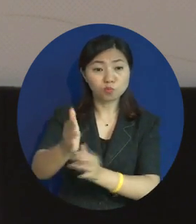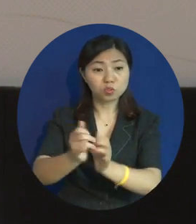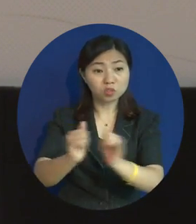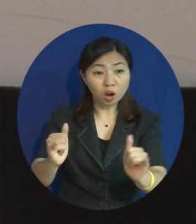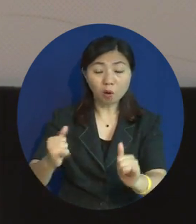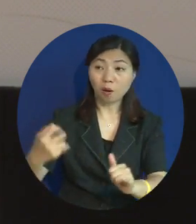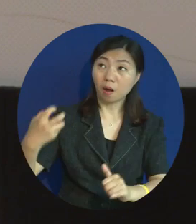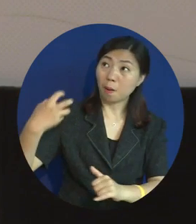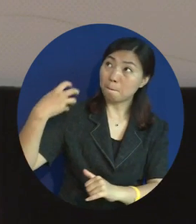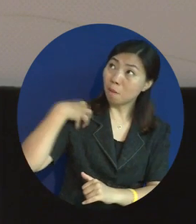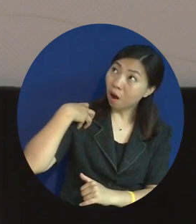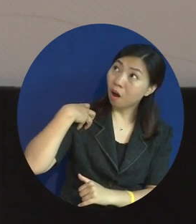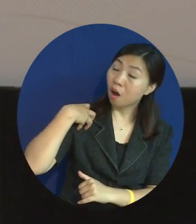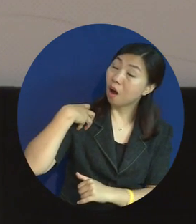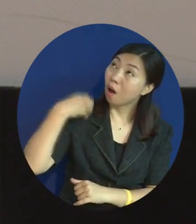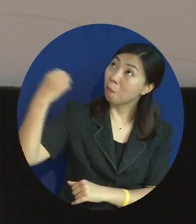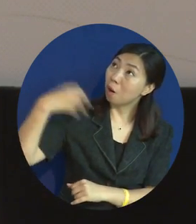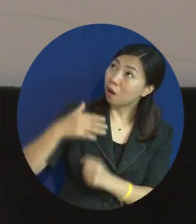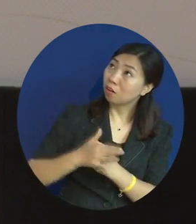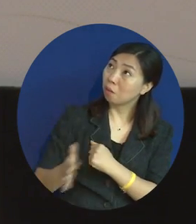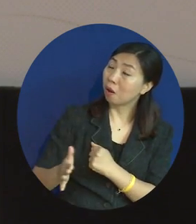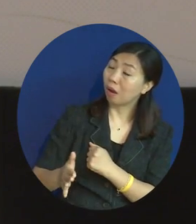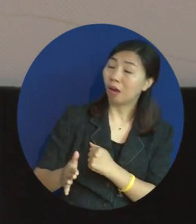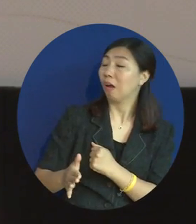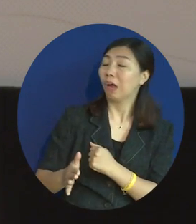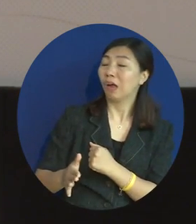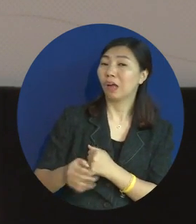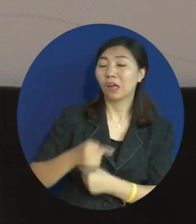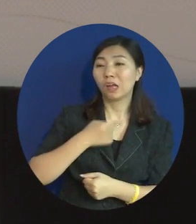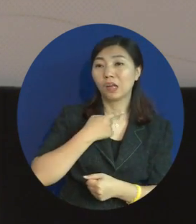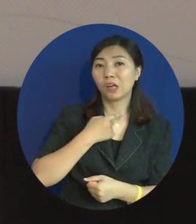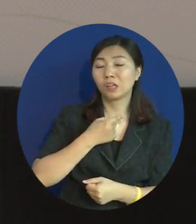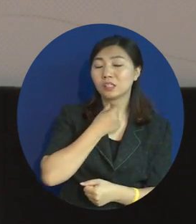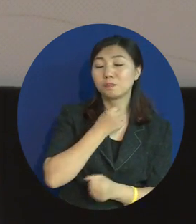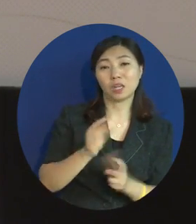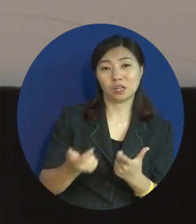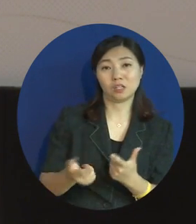하는 사람이 되라니까 내가 그 하게 할 마음이 들겠어 안 들겠어? 안 들어.